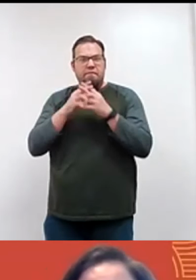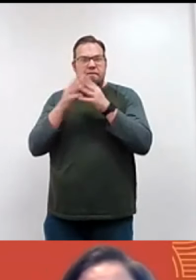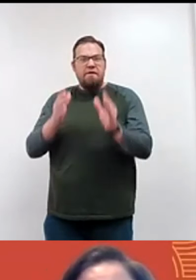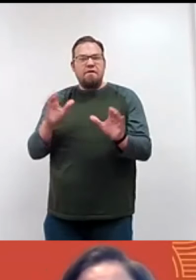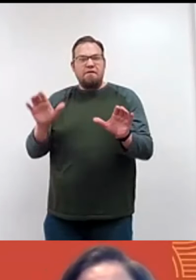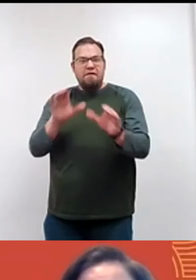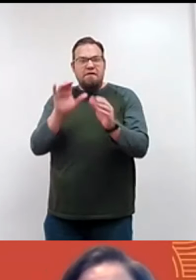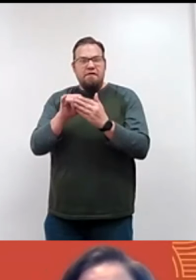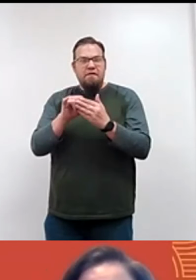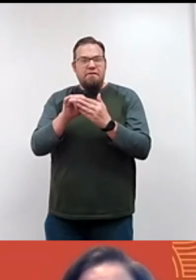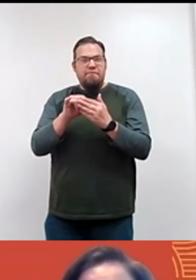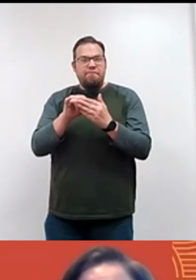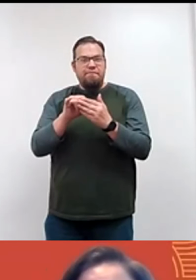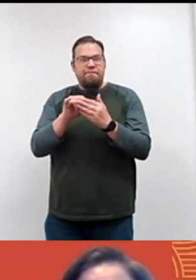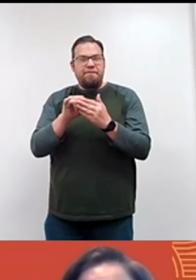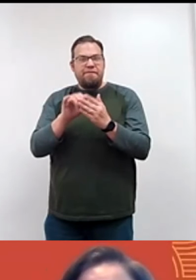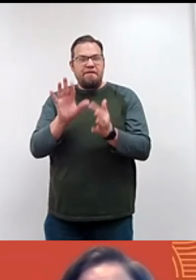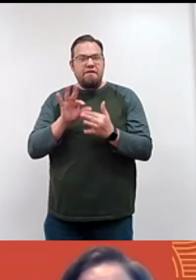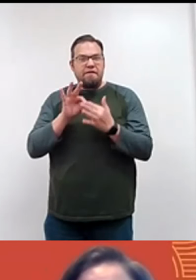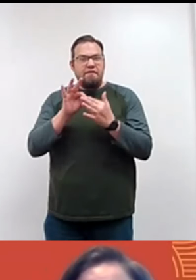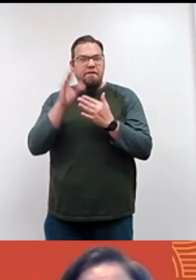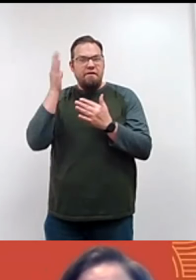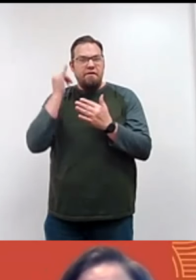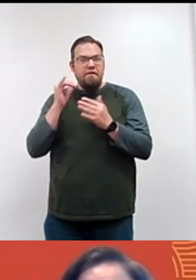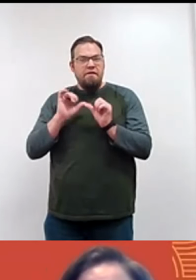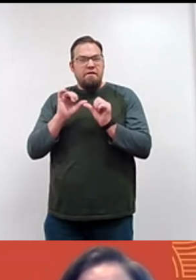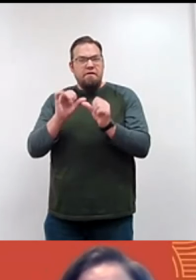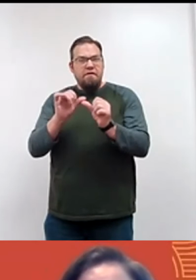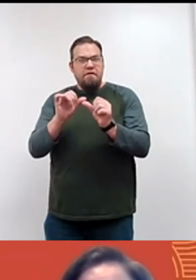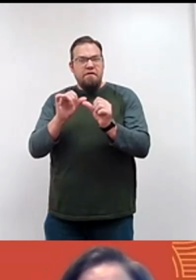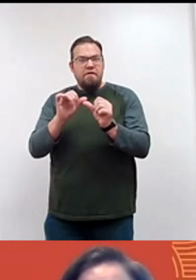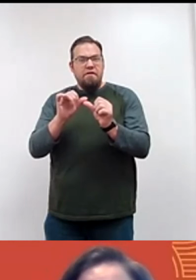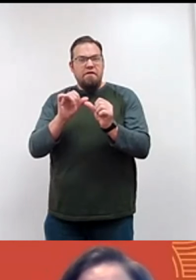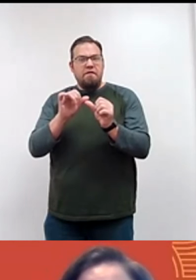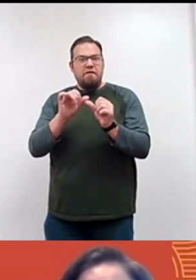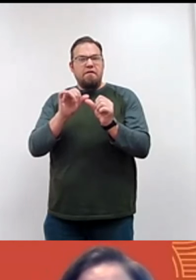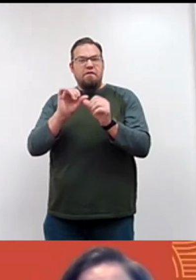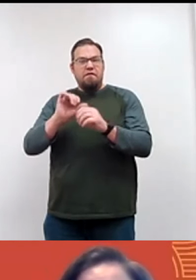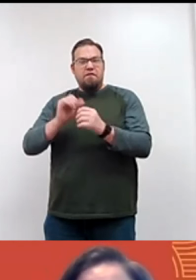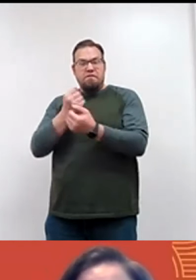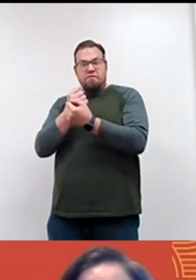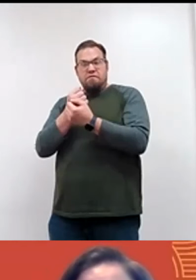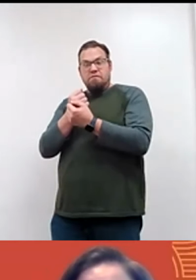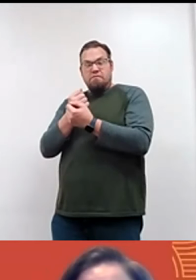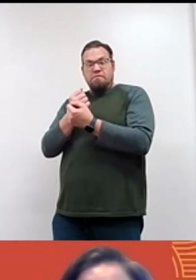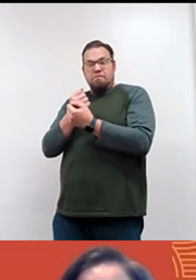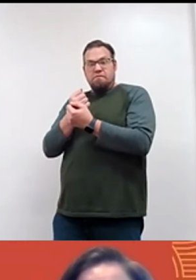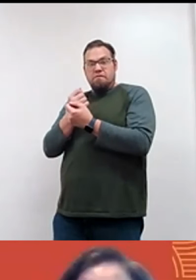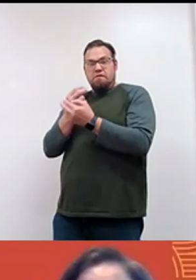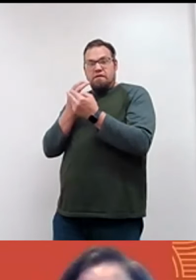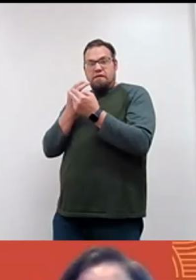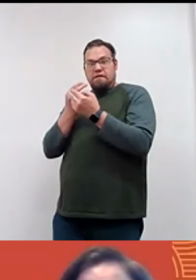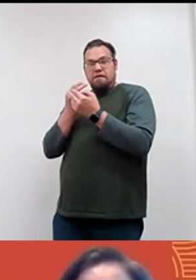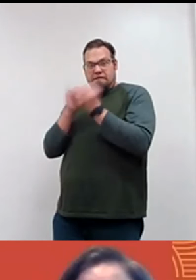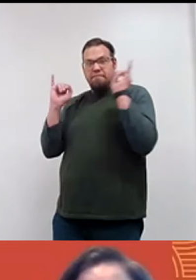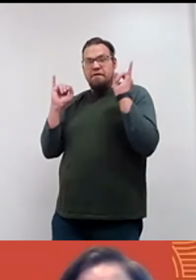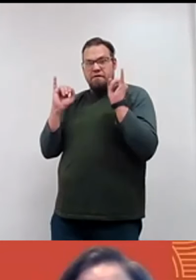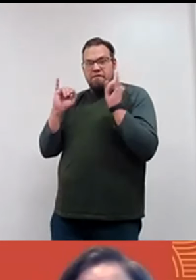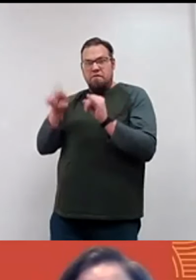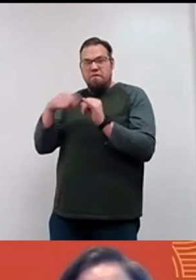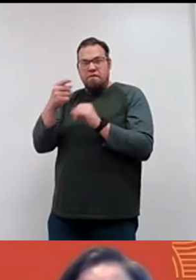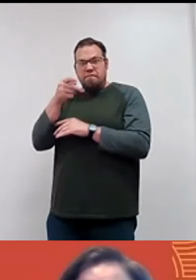Now Tonga is really special because it has maintained its sovereignty and it's remained the only